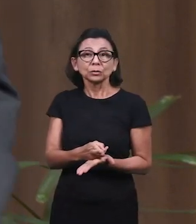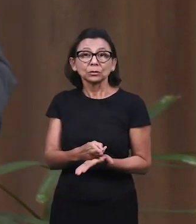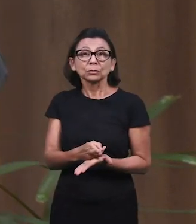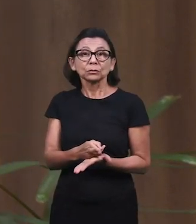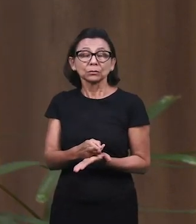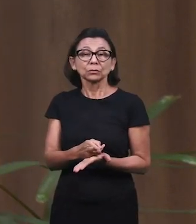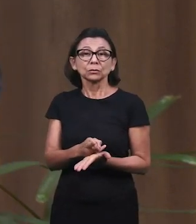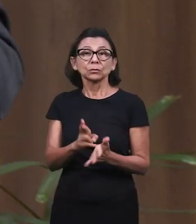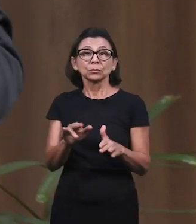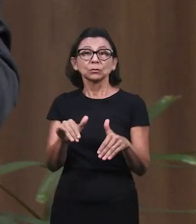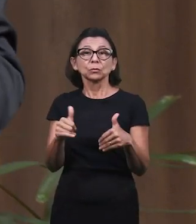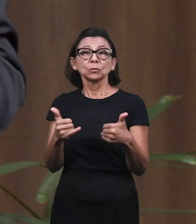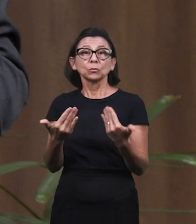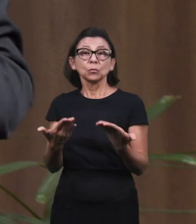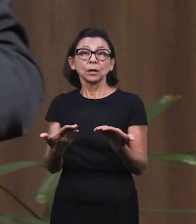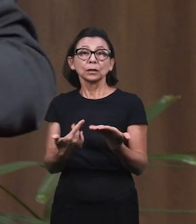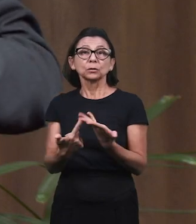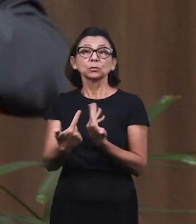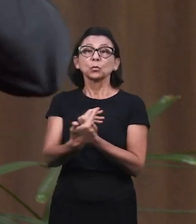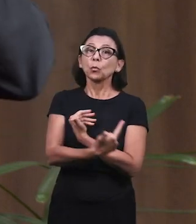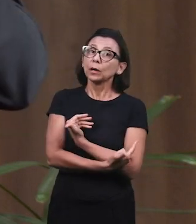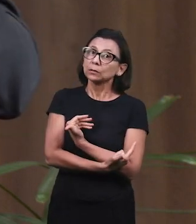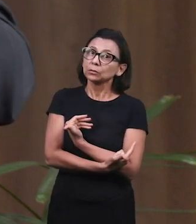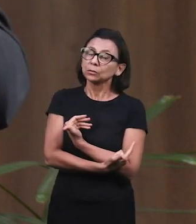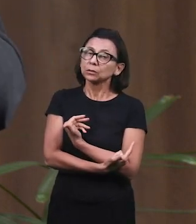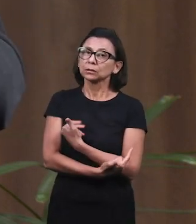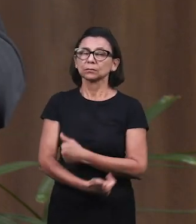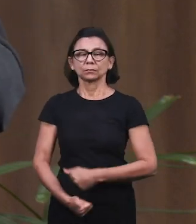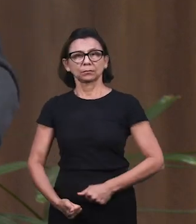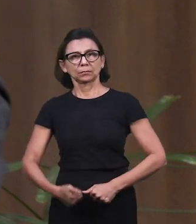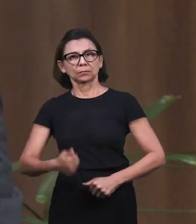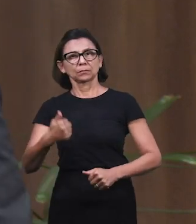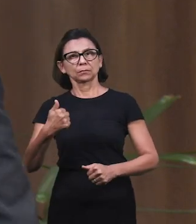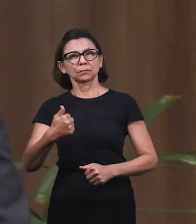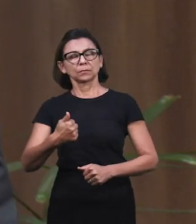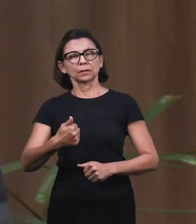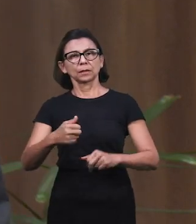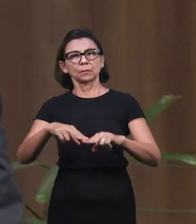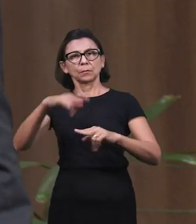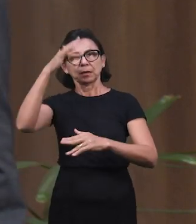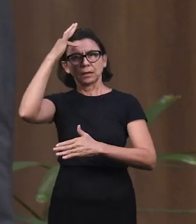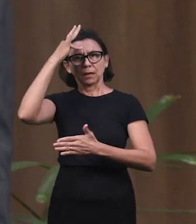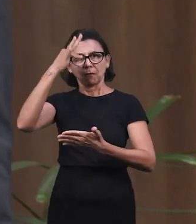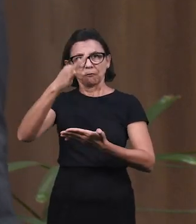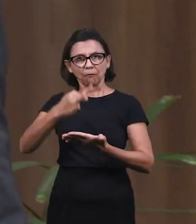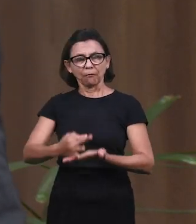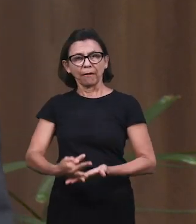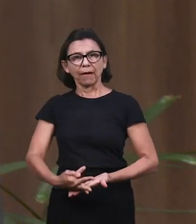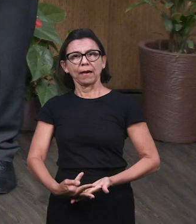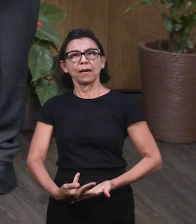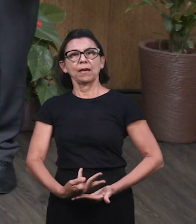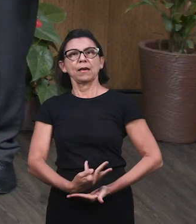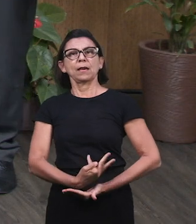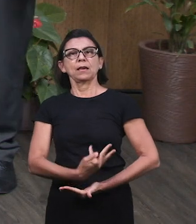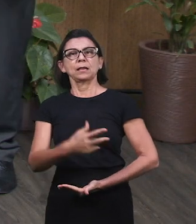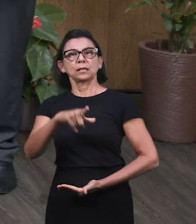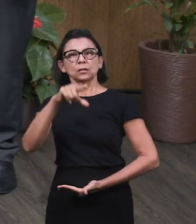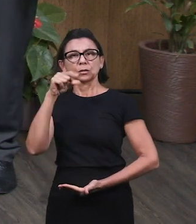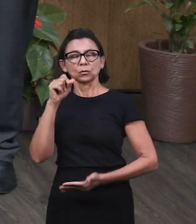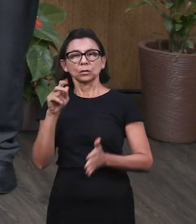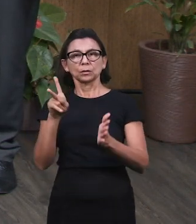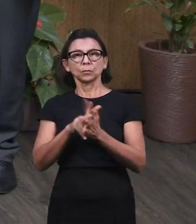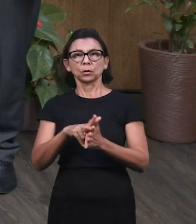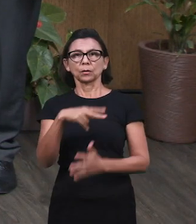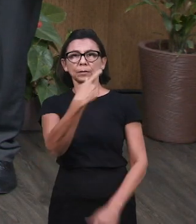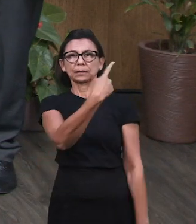sa foi et par le choix qu'il a fait? Les effets, les résultats ont